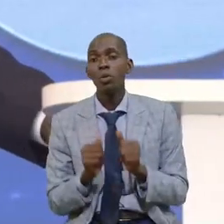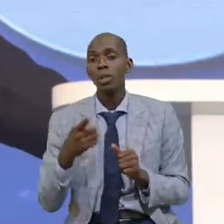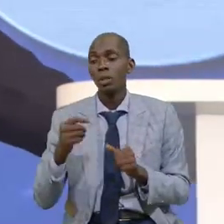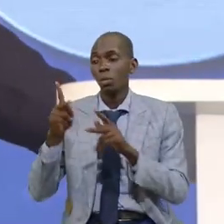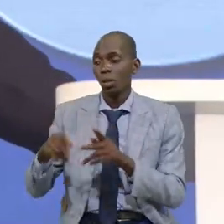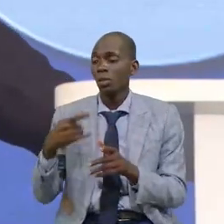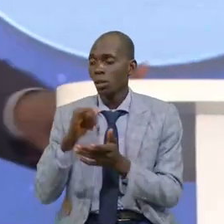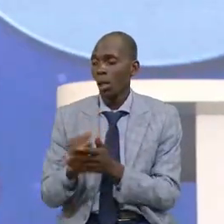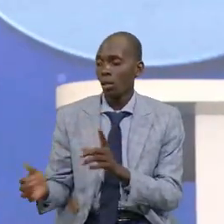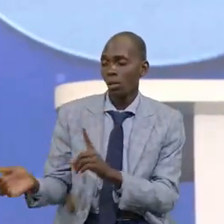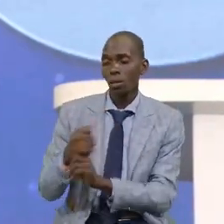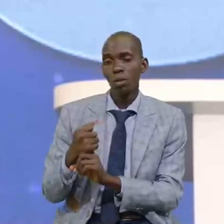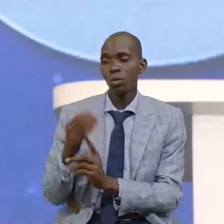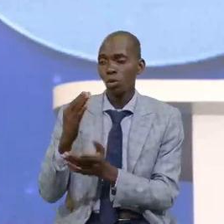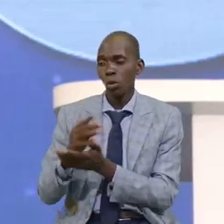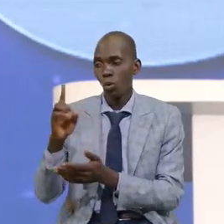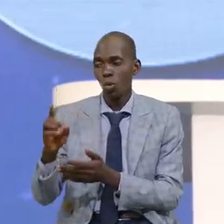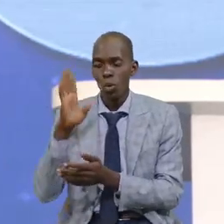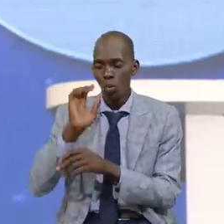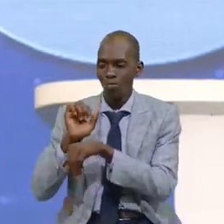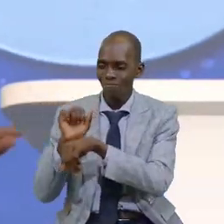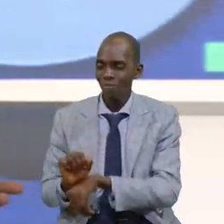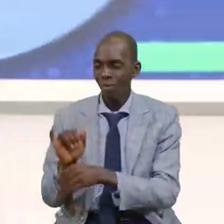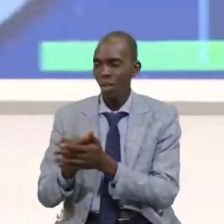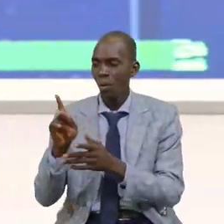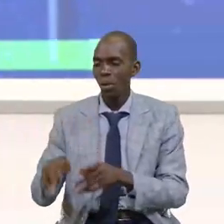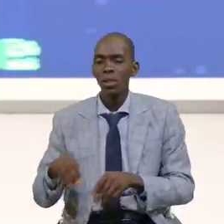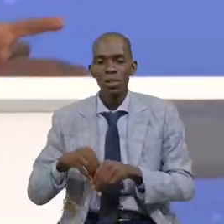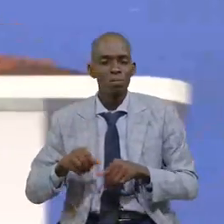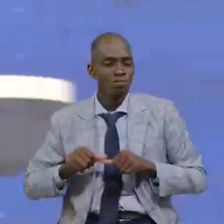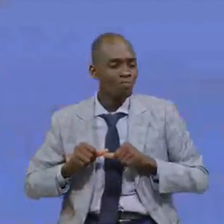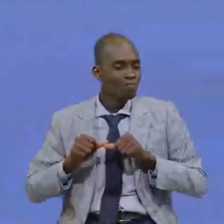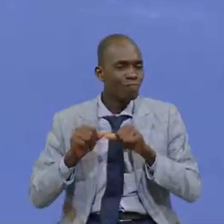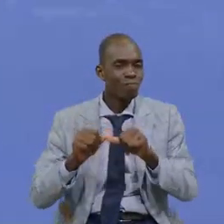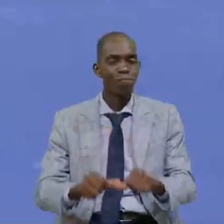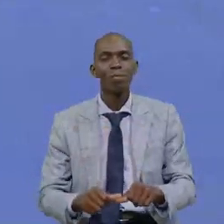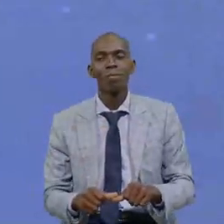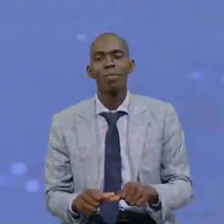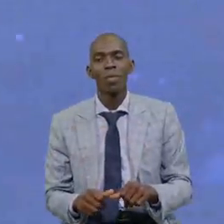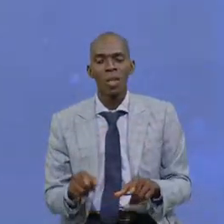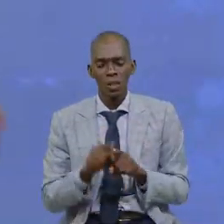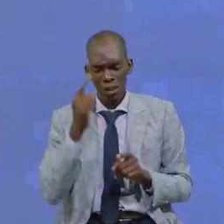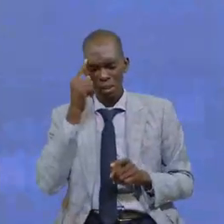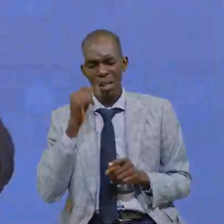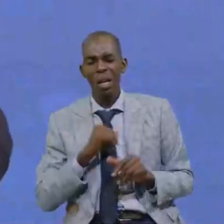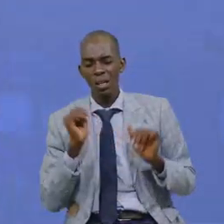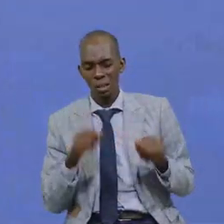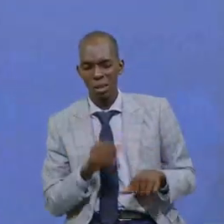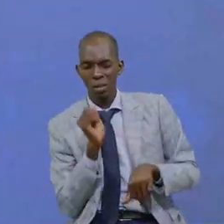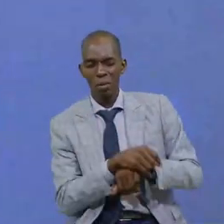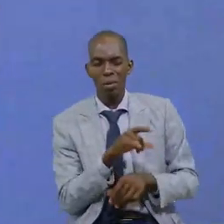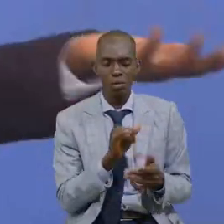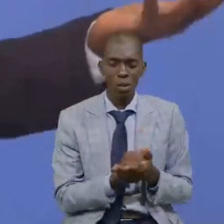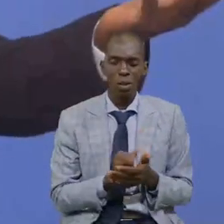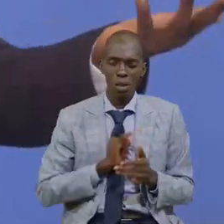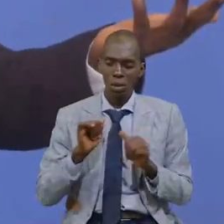va maintenir quelqu'un dans la captivité perpétuelle. Et comme tu penses, oh je peux vaincre ceci, je peux vaincre ceci, je peux